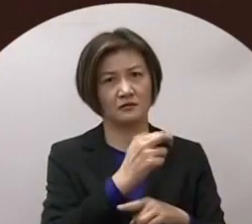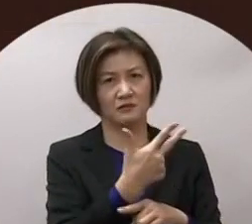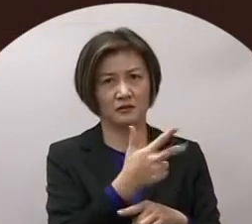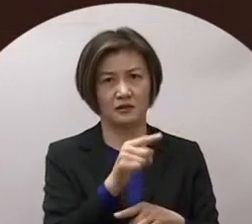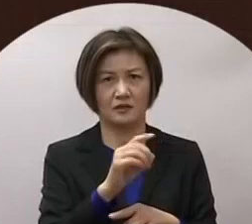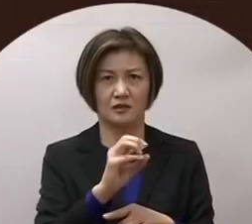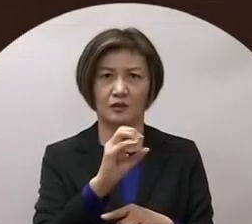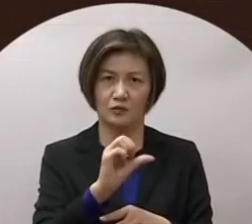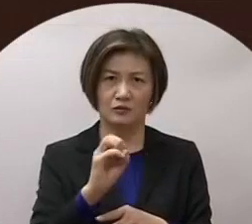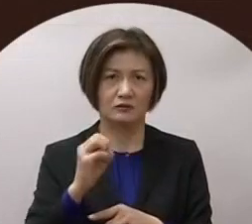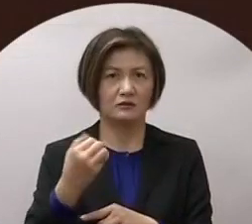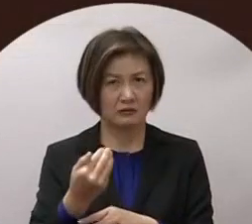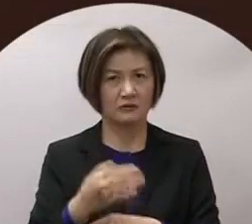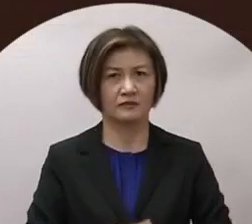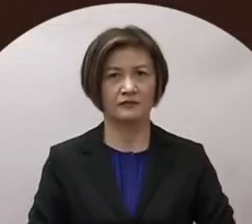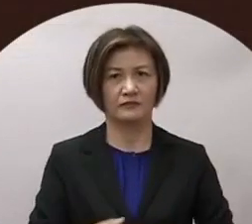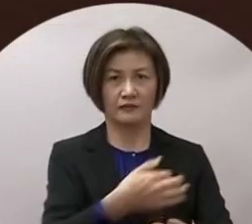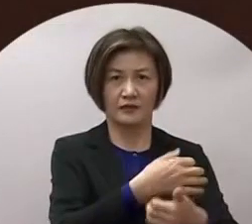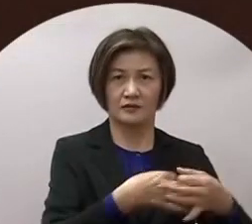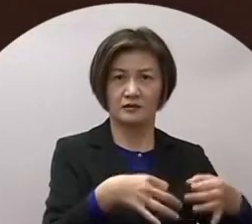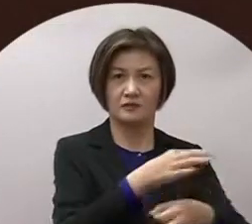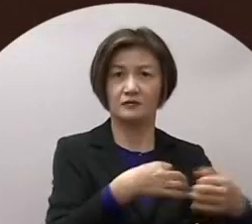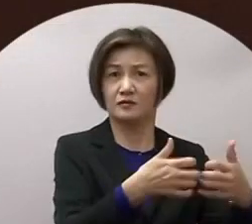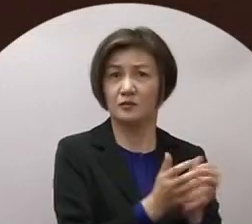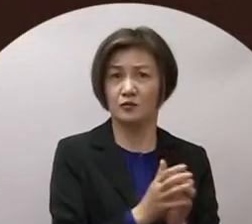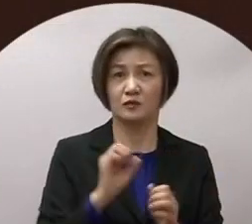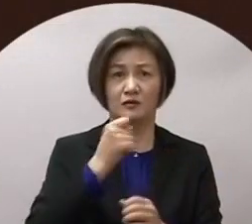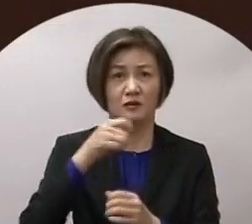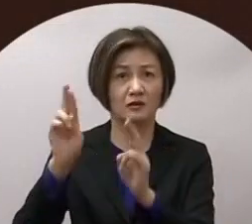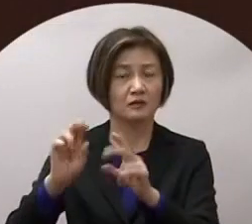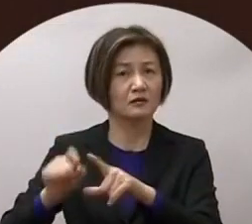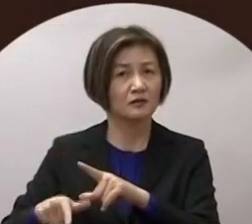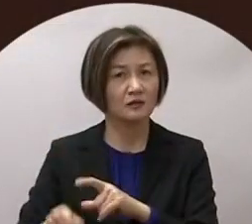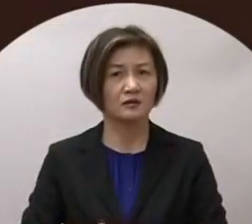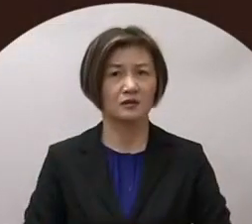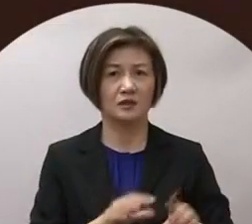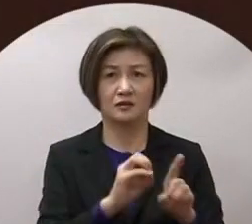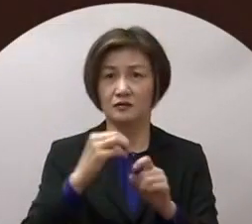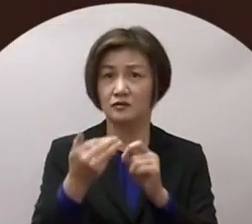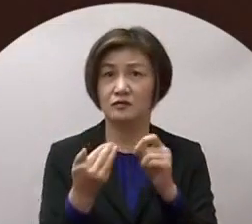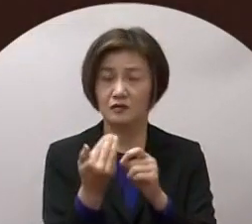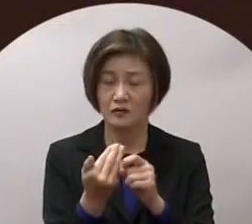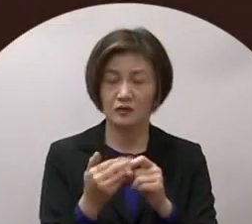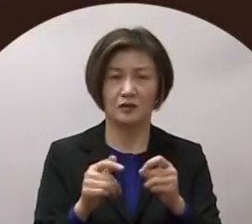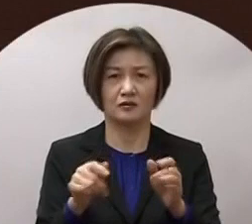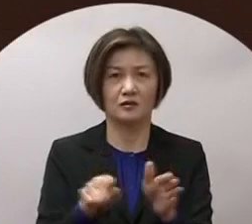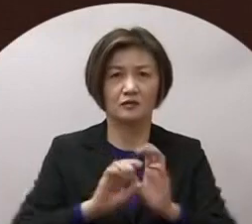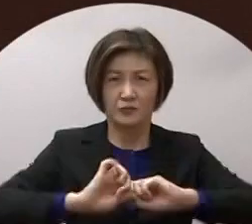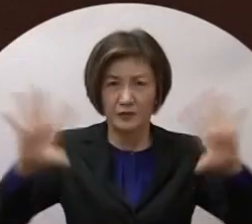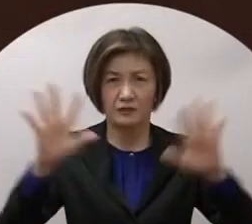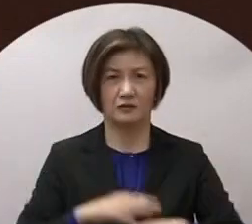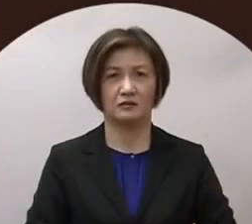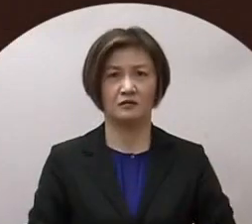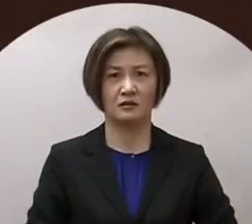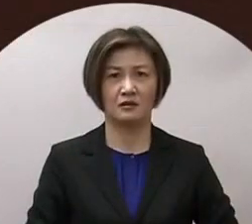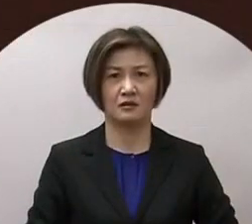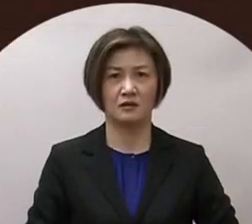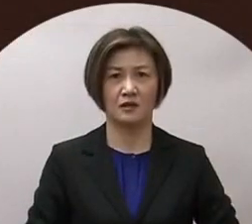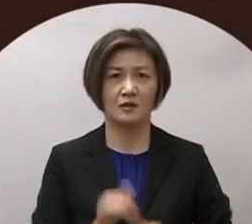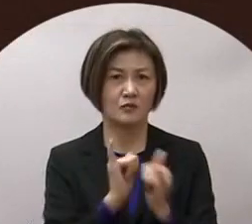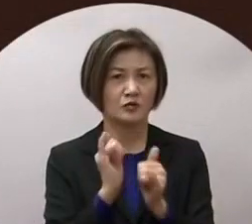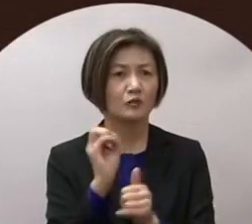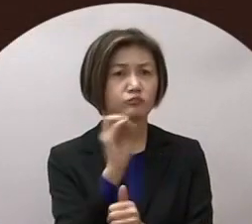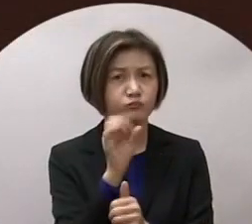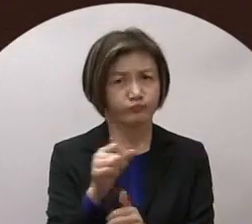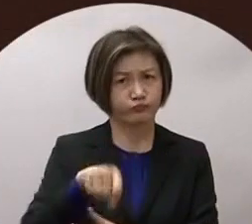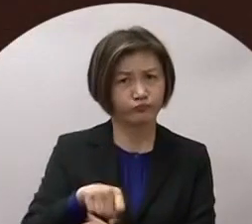97.509%。经济部跟台电公司在109年9月份的时候发布新闻来承诺，说什